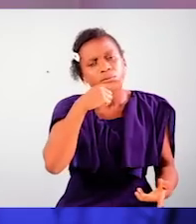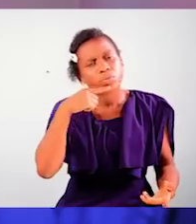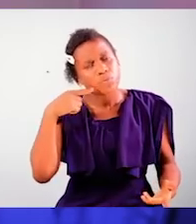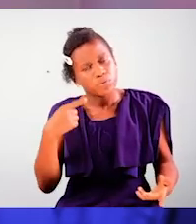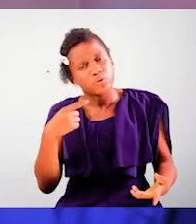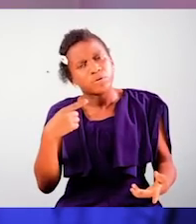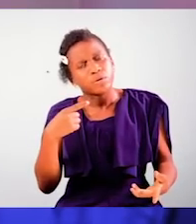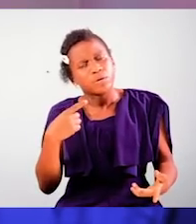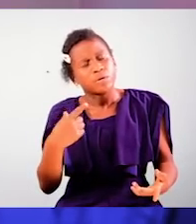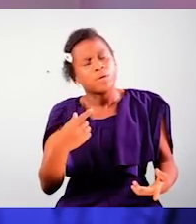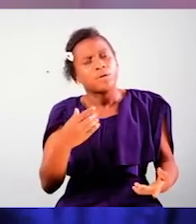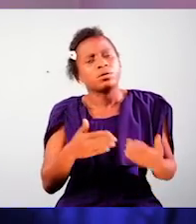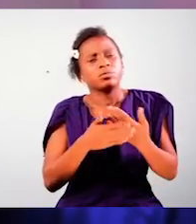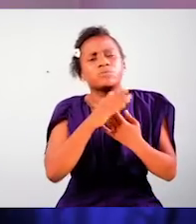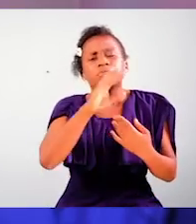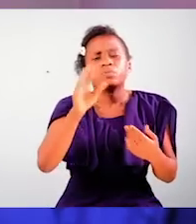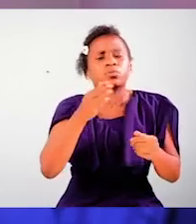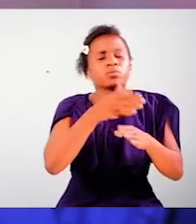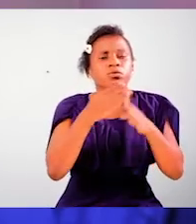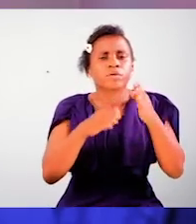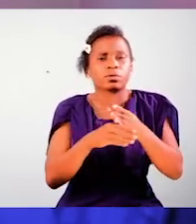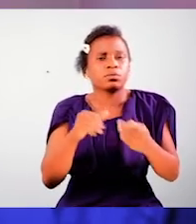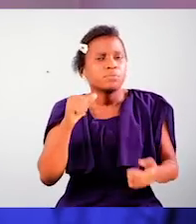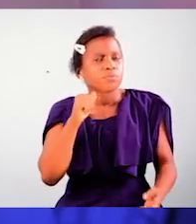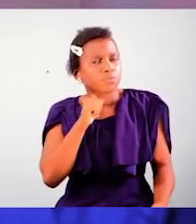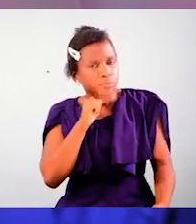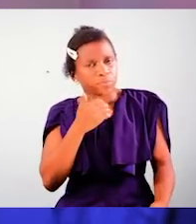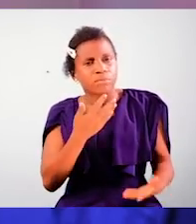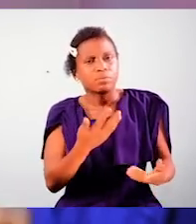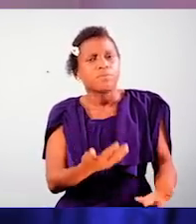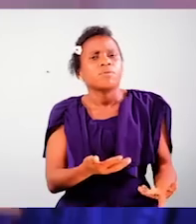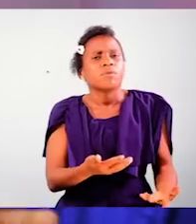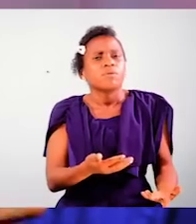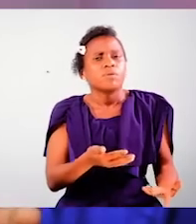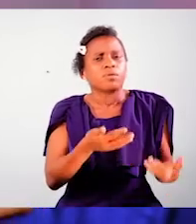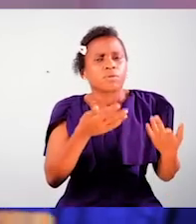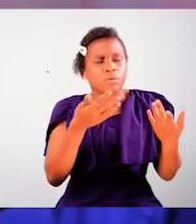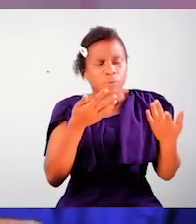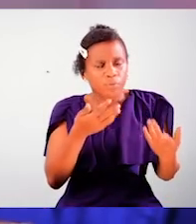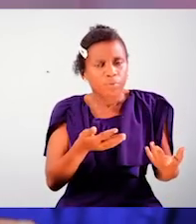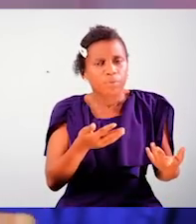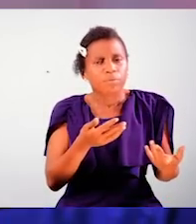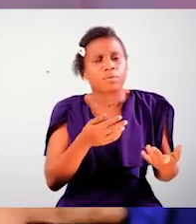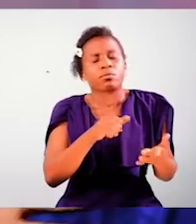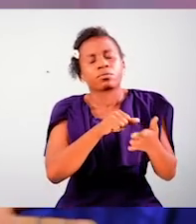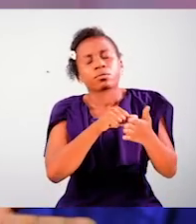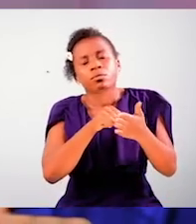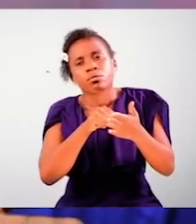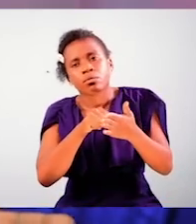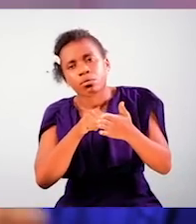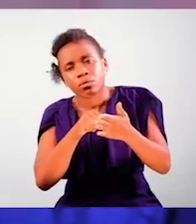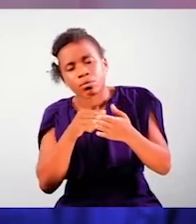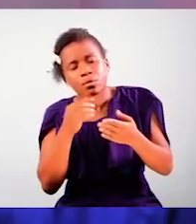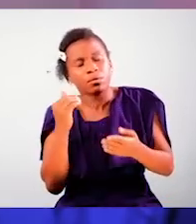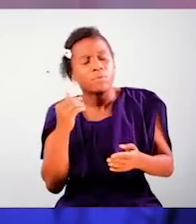4. Anawalipa wakandarasi wanadai hela zao. Wewe unakaa nao pembeni unajadiliana nao unaambia bana sikilizeni tucheleweshe